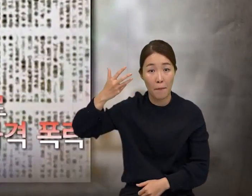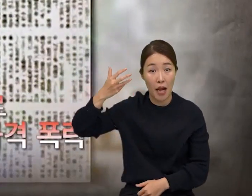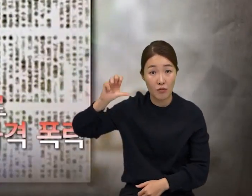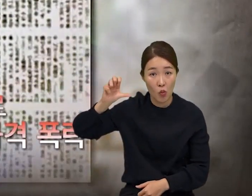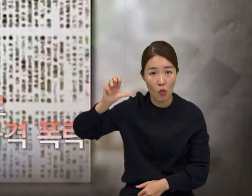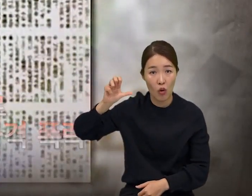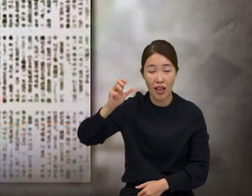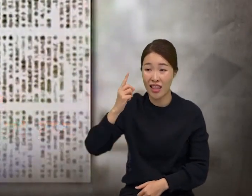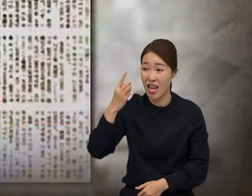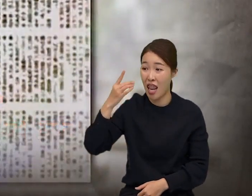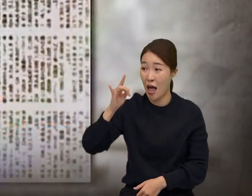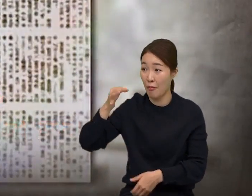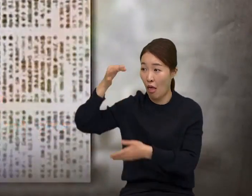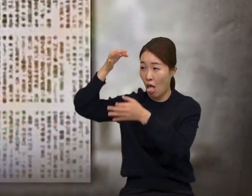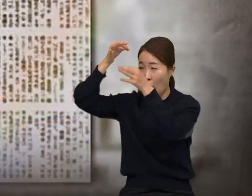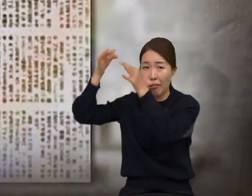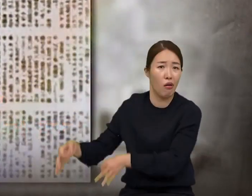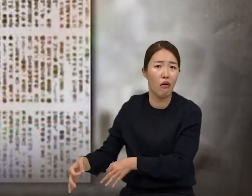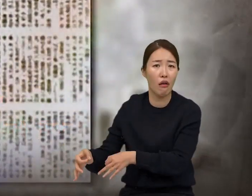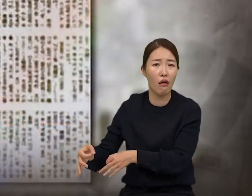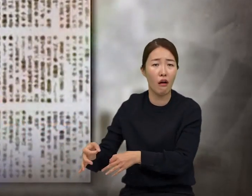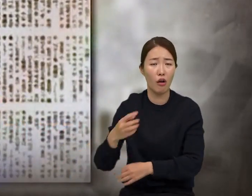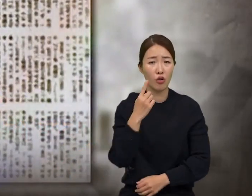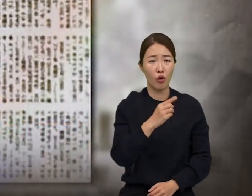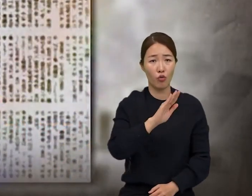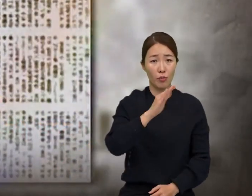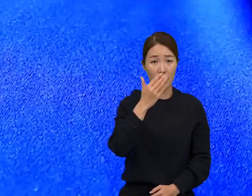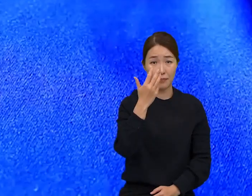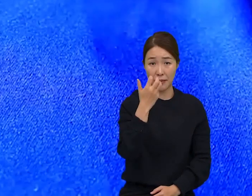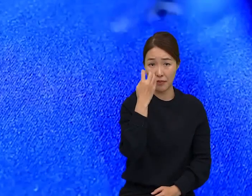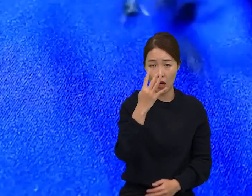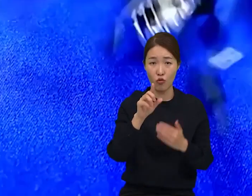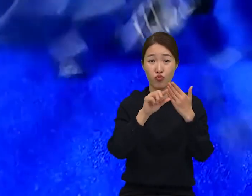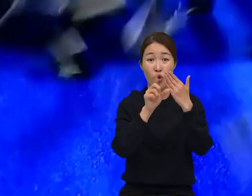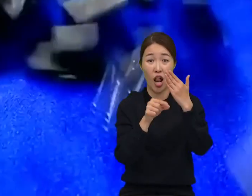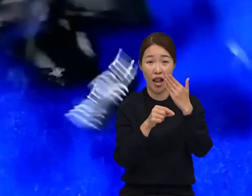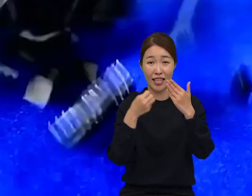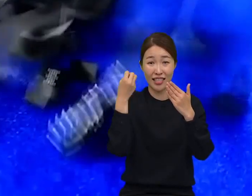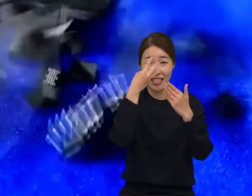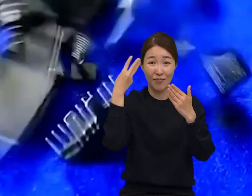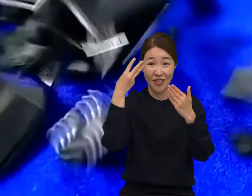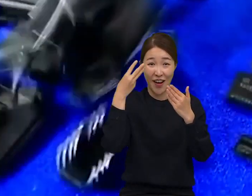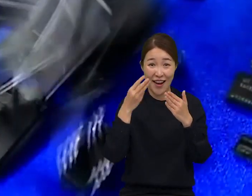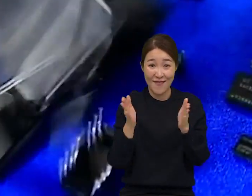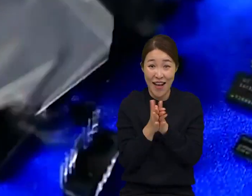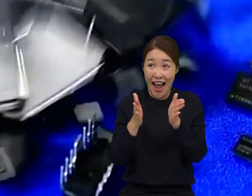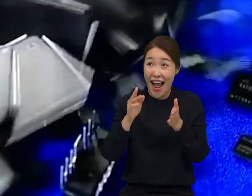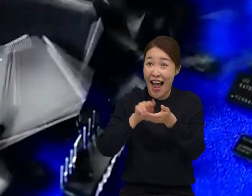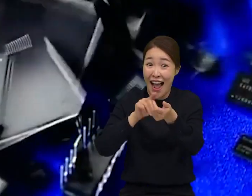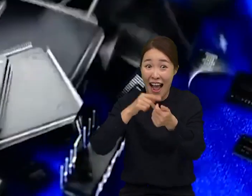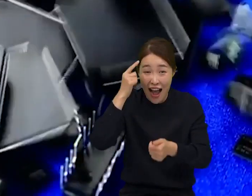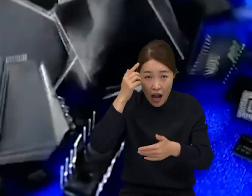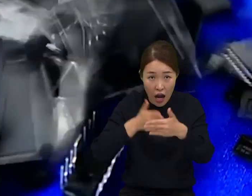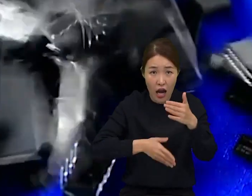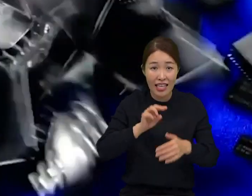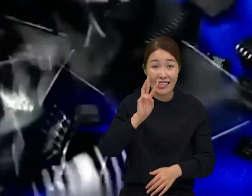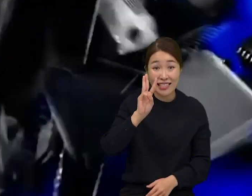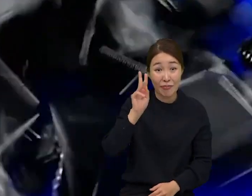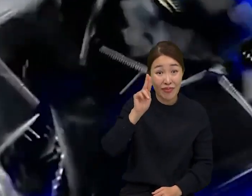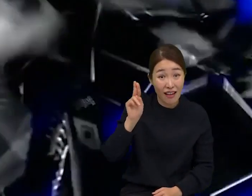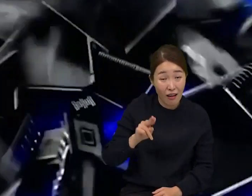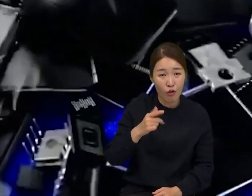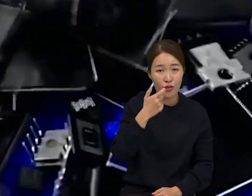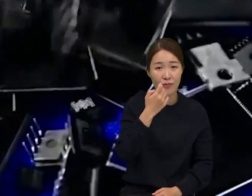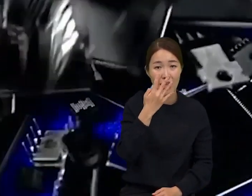가격이 폭락했다. 1984년 9월 삼성이 첫 출하할 당시 3달러였던 64K D램